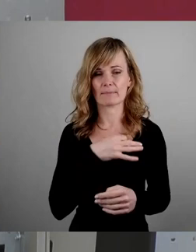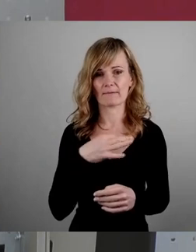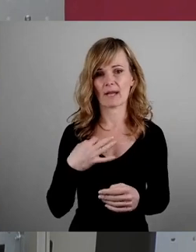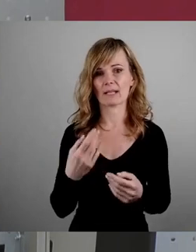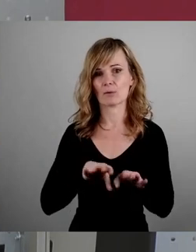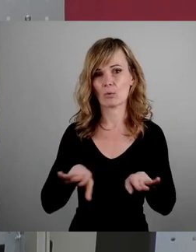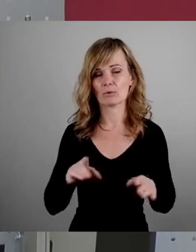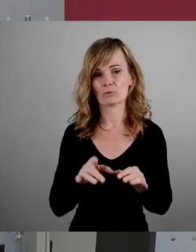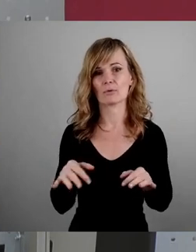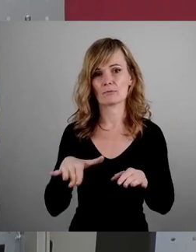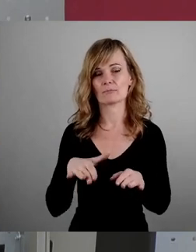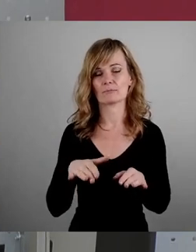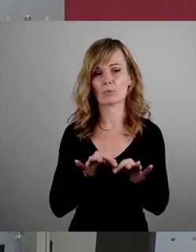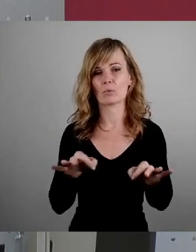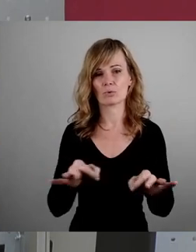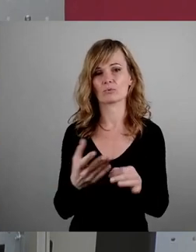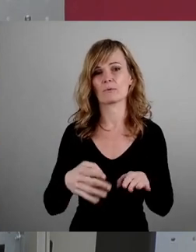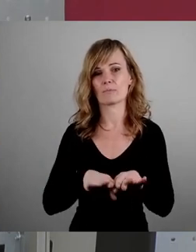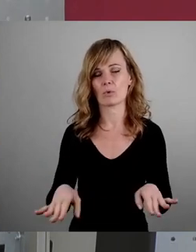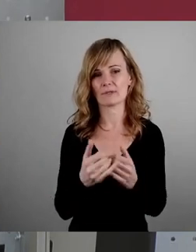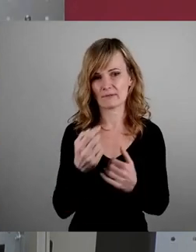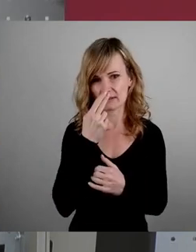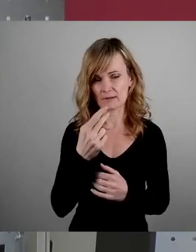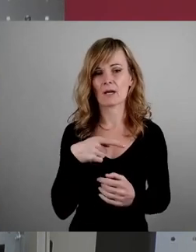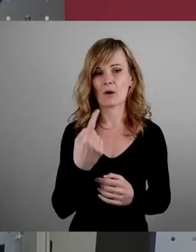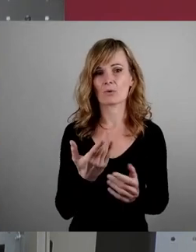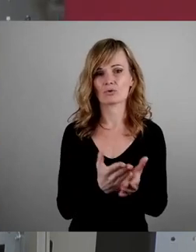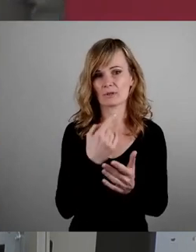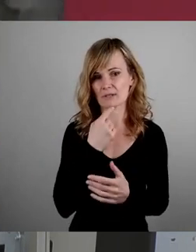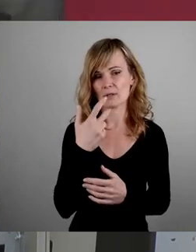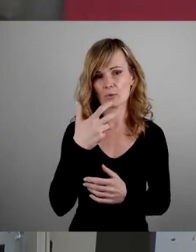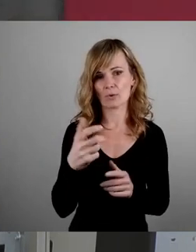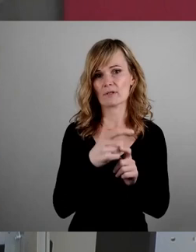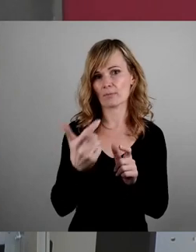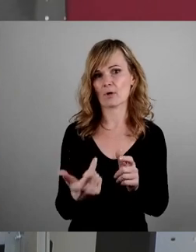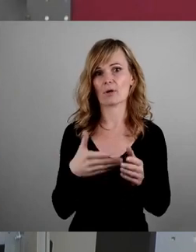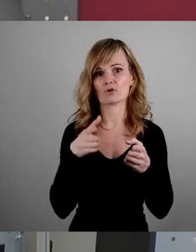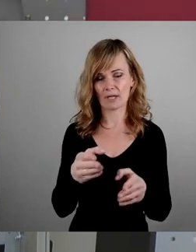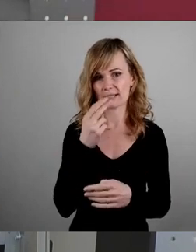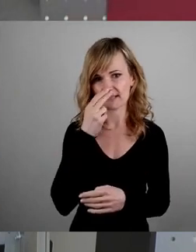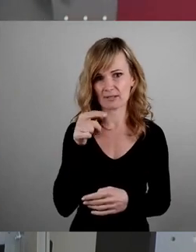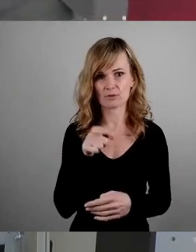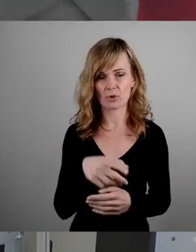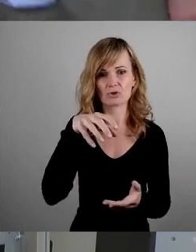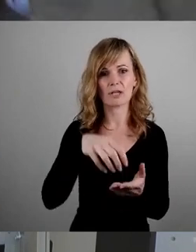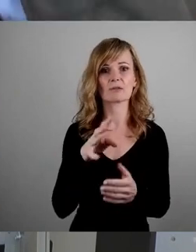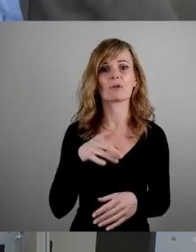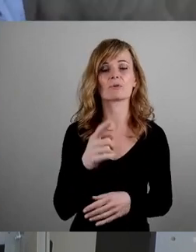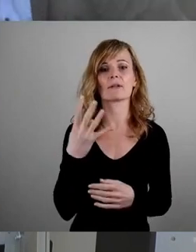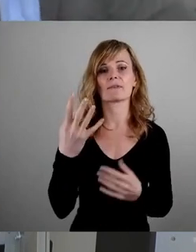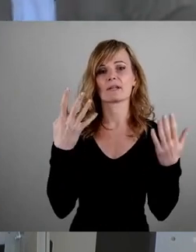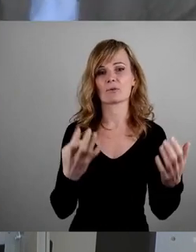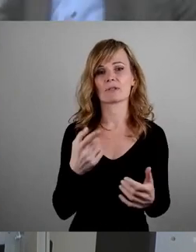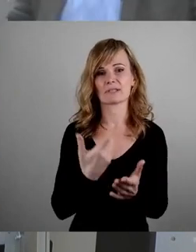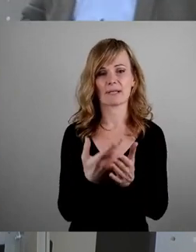kann, auch das hat der Baubürgermeister bereits gesagt, sehen wir am Beispiel Königsbrücker Straße. Dort stand die Stadt 1994 genau an dem Punkt,